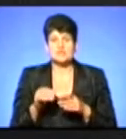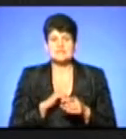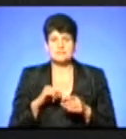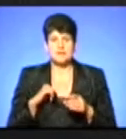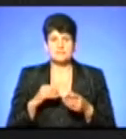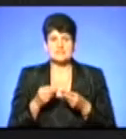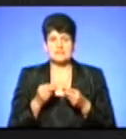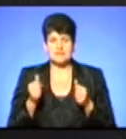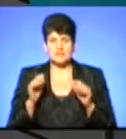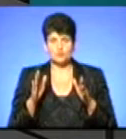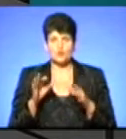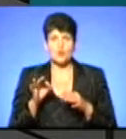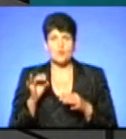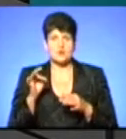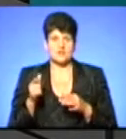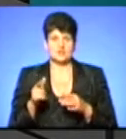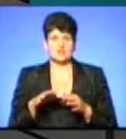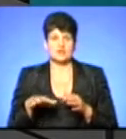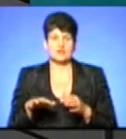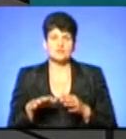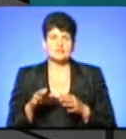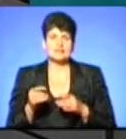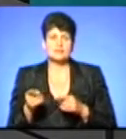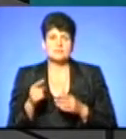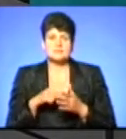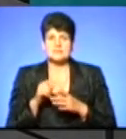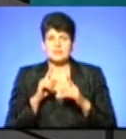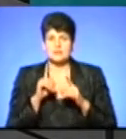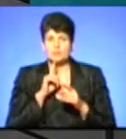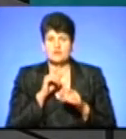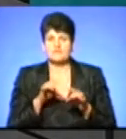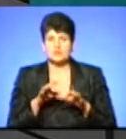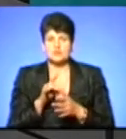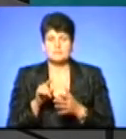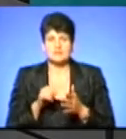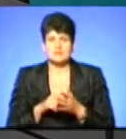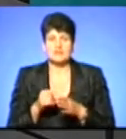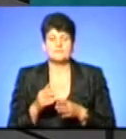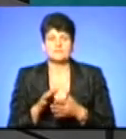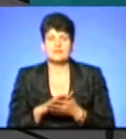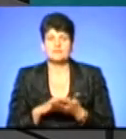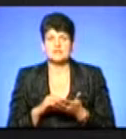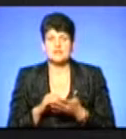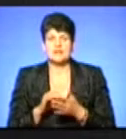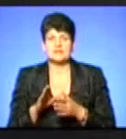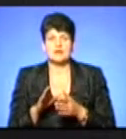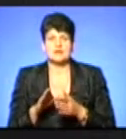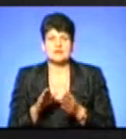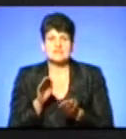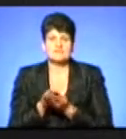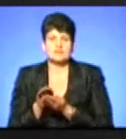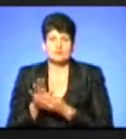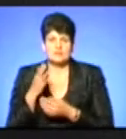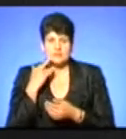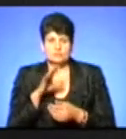будуть з нього органічні речовини. Тернопільська міська рада поки що вирішує це питання, десь вони видаляють його на цвинтарі для того, щоб легше